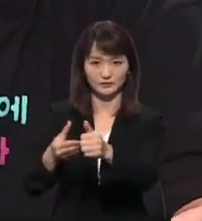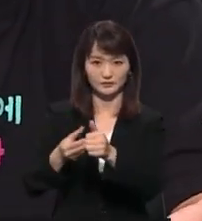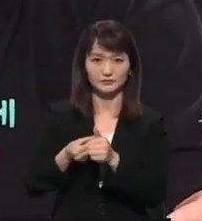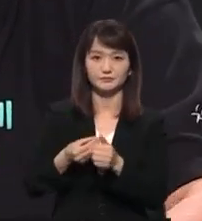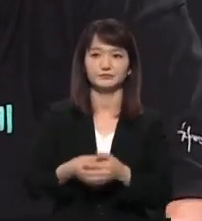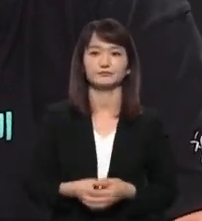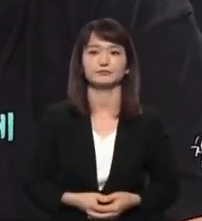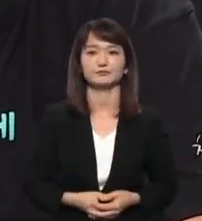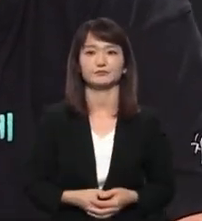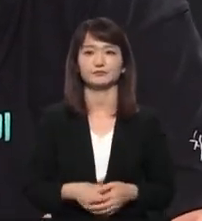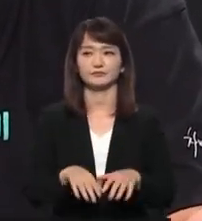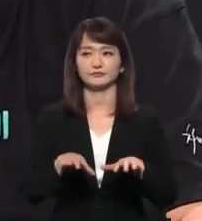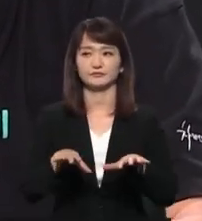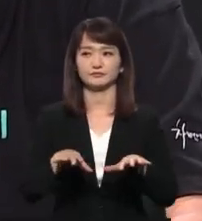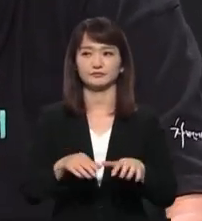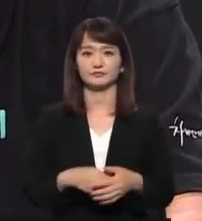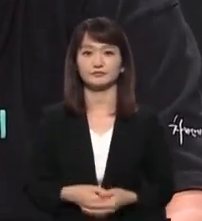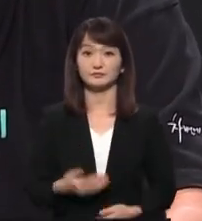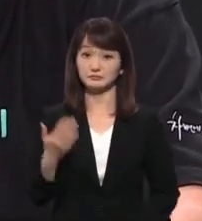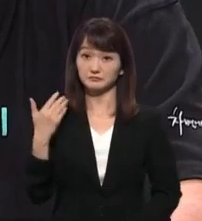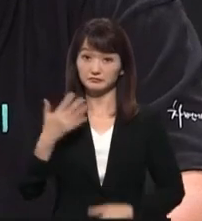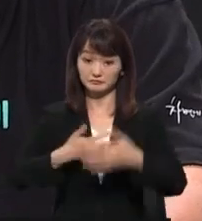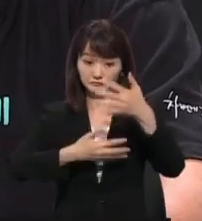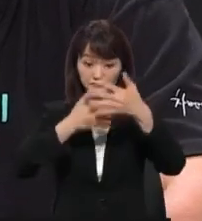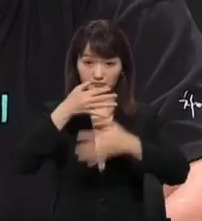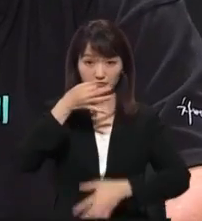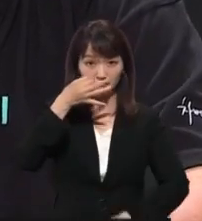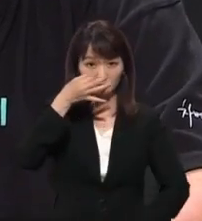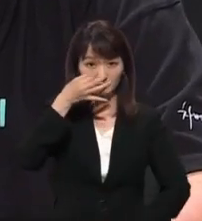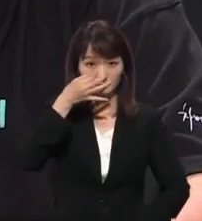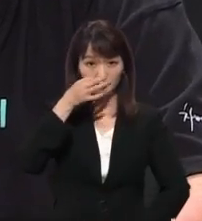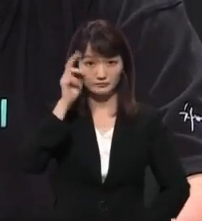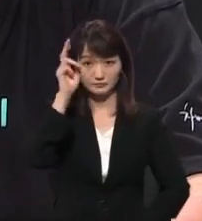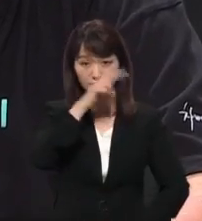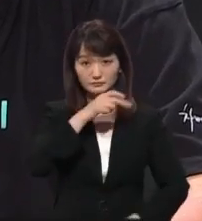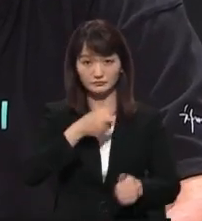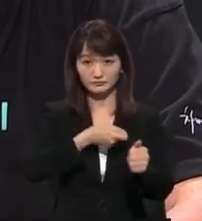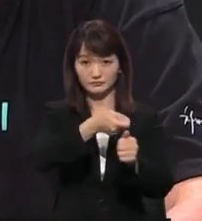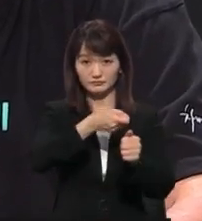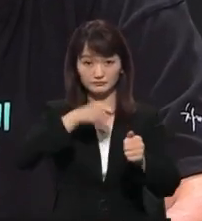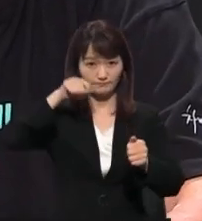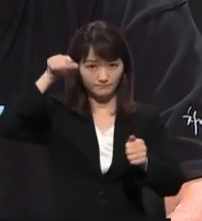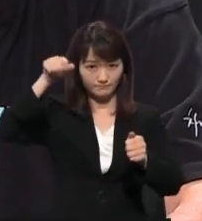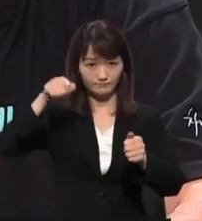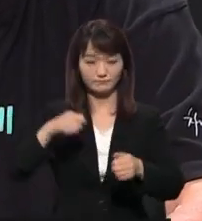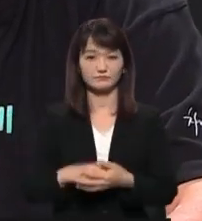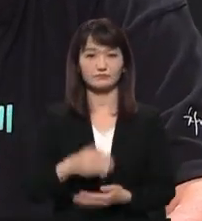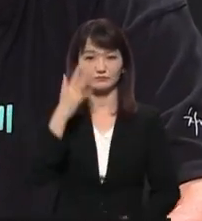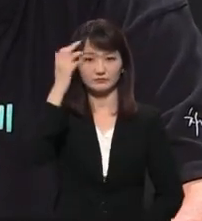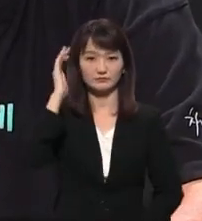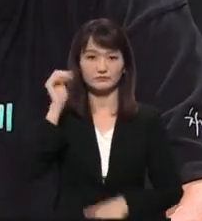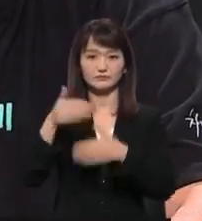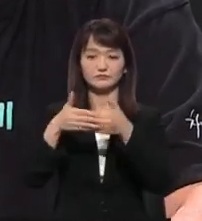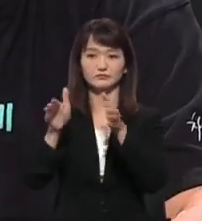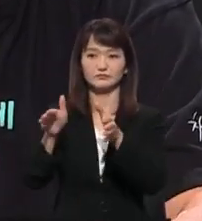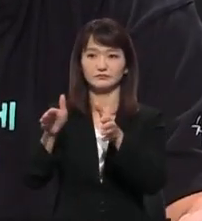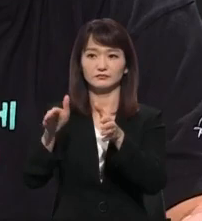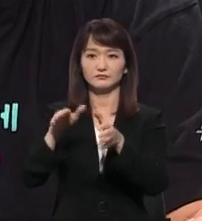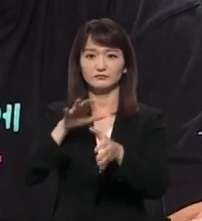오늘 방금 영상에서 봤듯이 오전에 삭발시위를 했구요 그 다음에 용산 대통령실